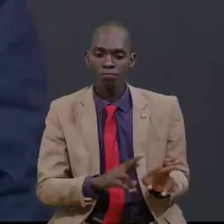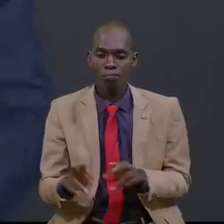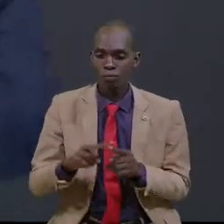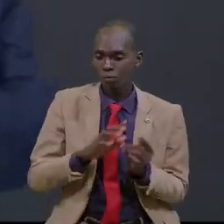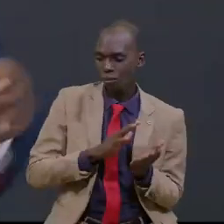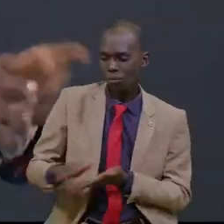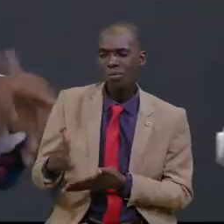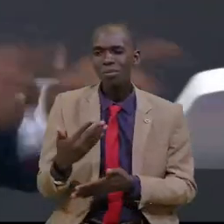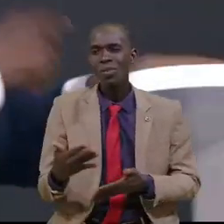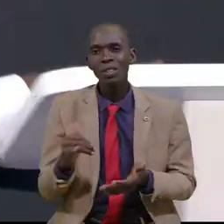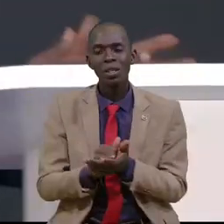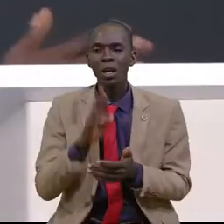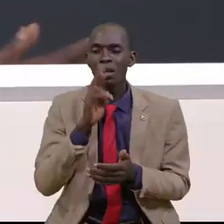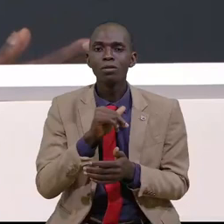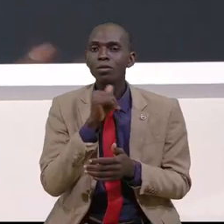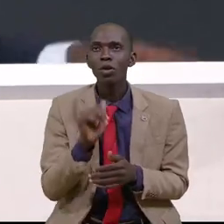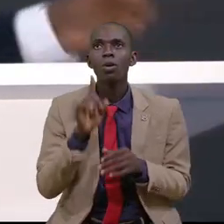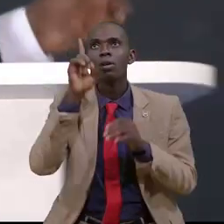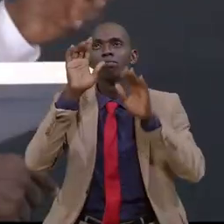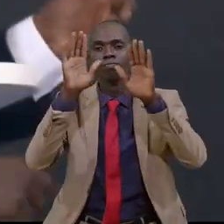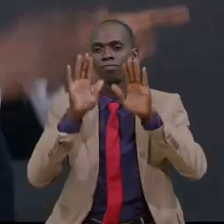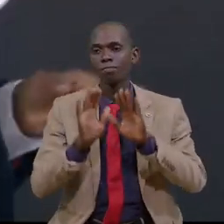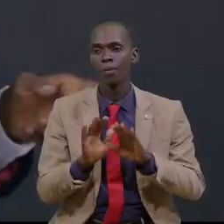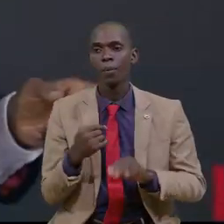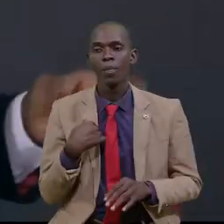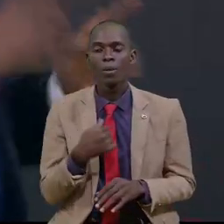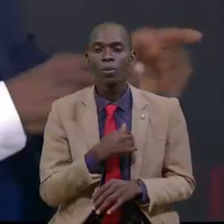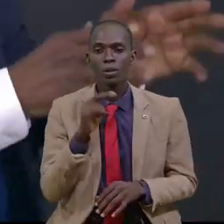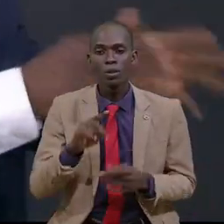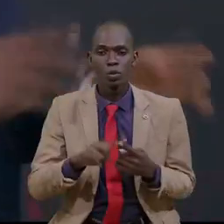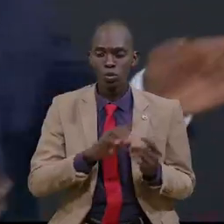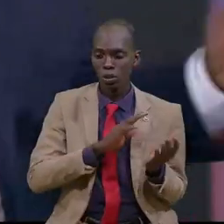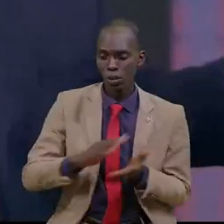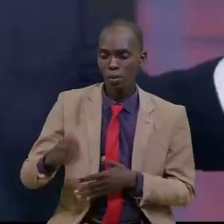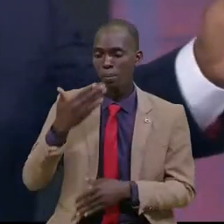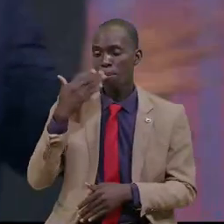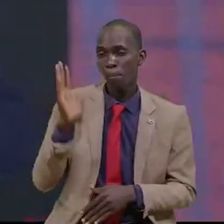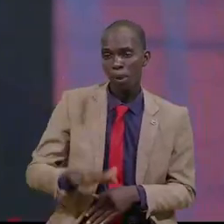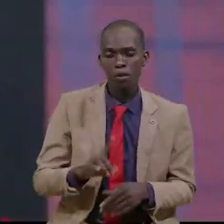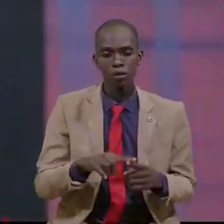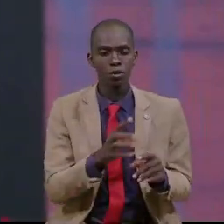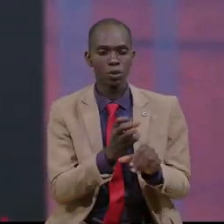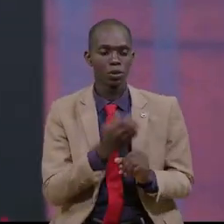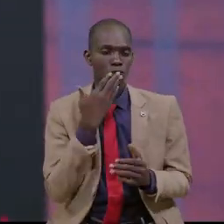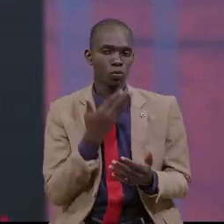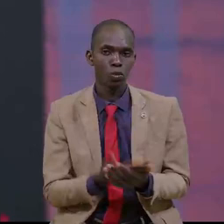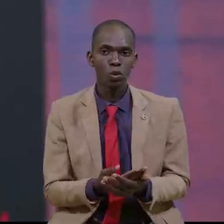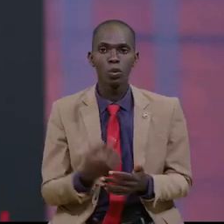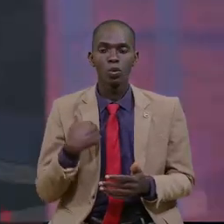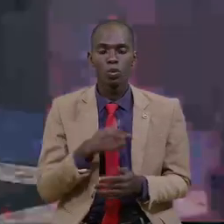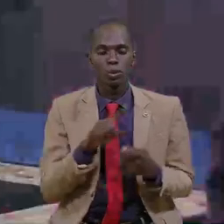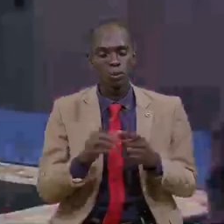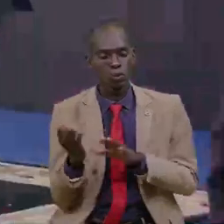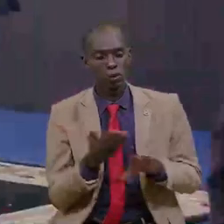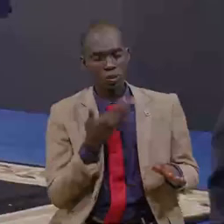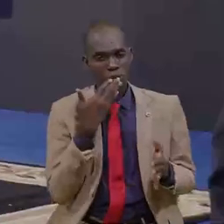les choses qui ne sont pas excellentes. Nous devons donc quitter le mauvais pour le bon. Nous devons quitter le